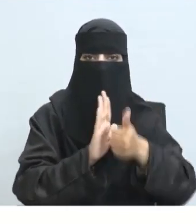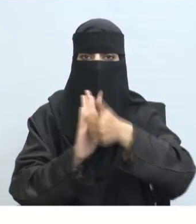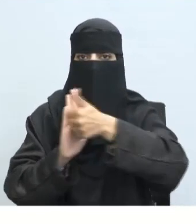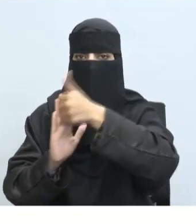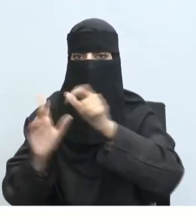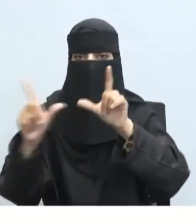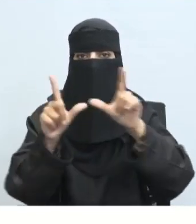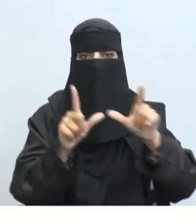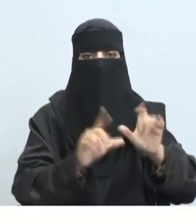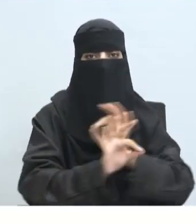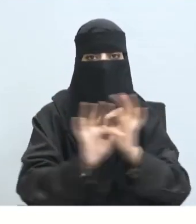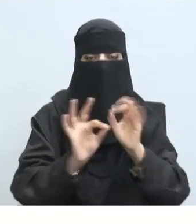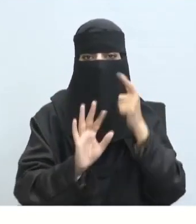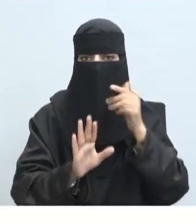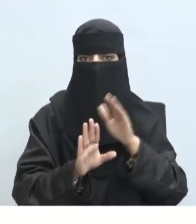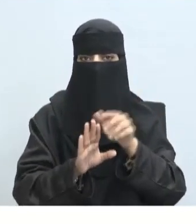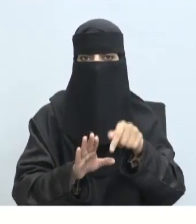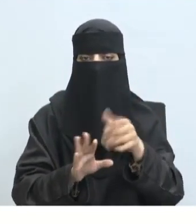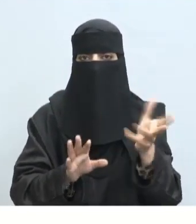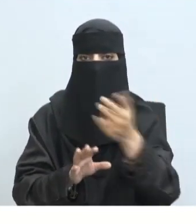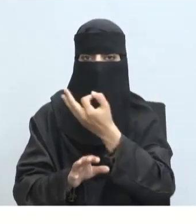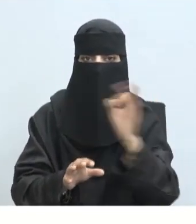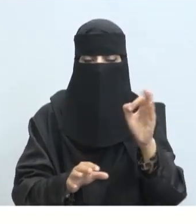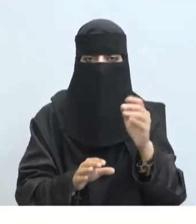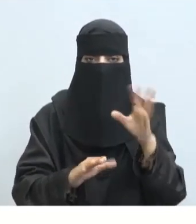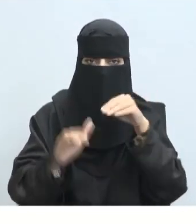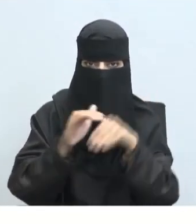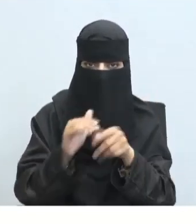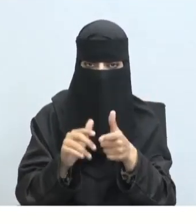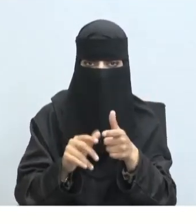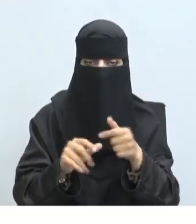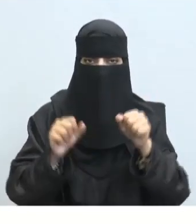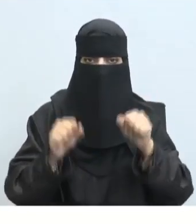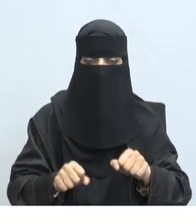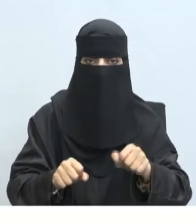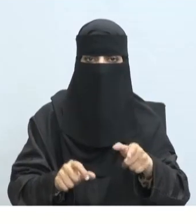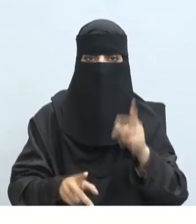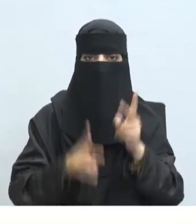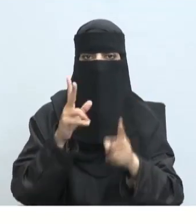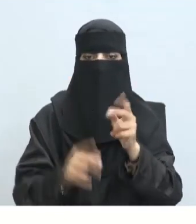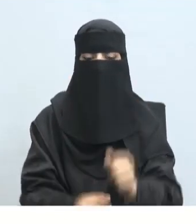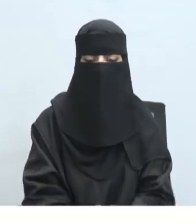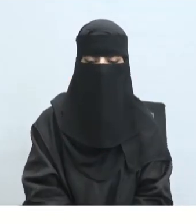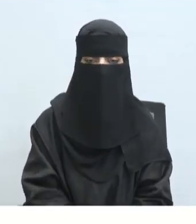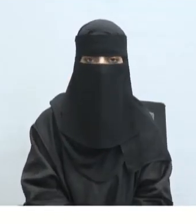اداره الفعاليه والتي جميعهم يعملون تحت مظله لجنه اداره